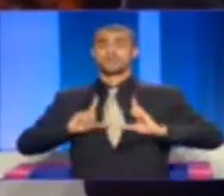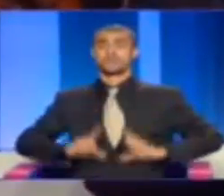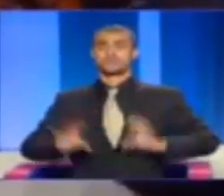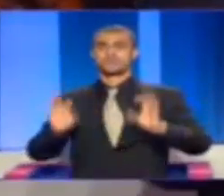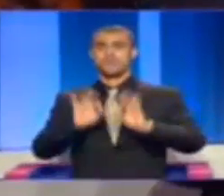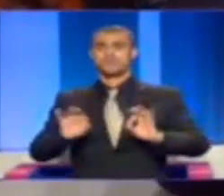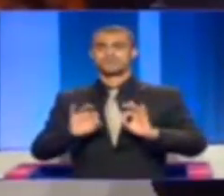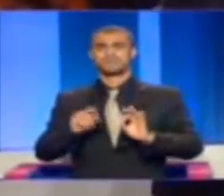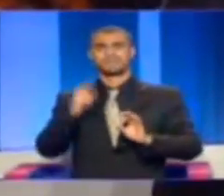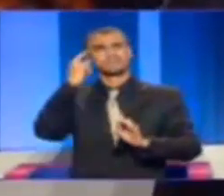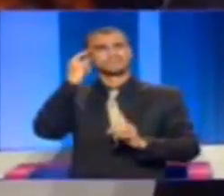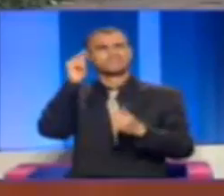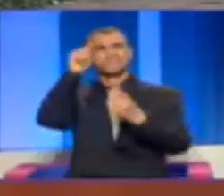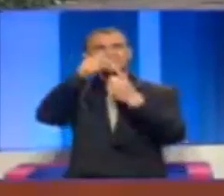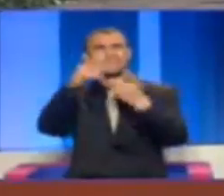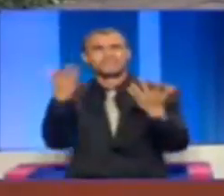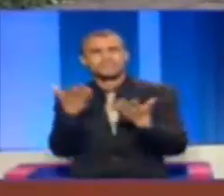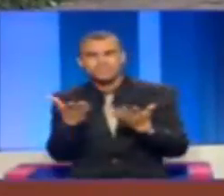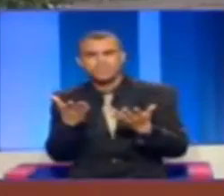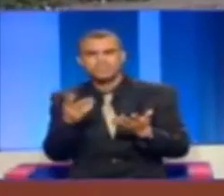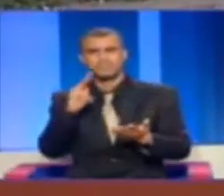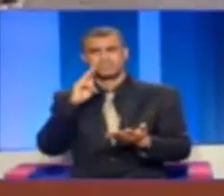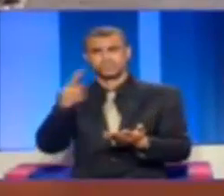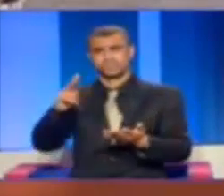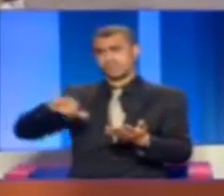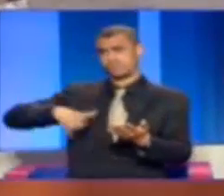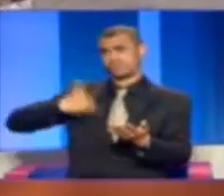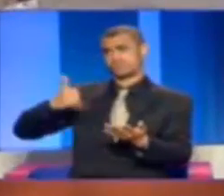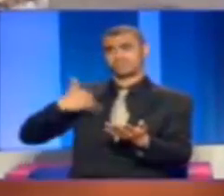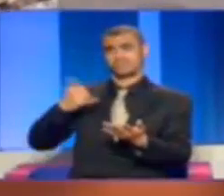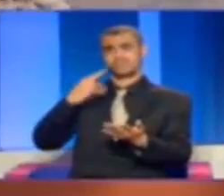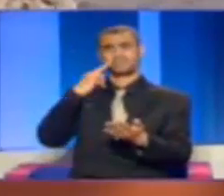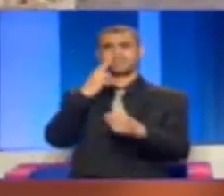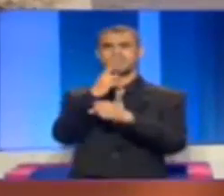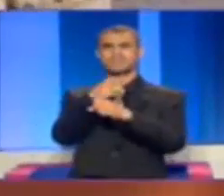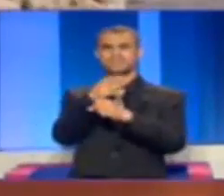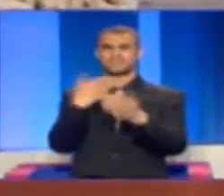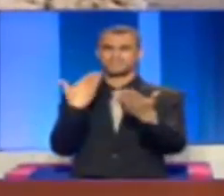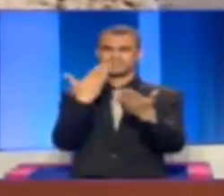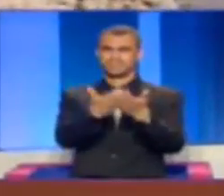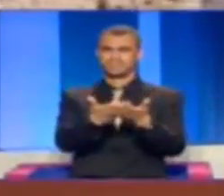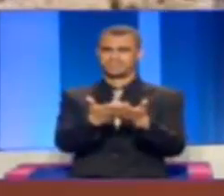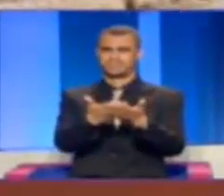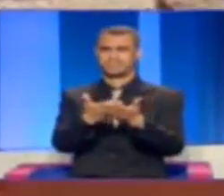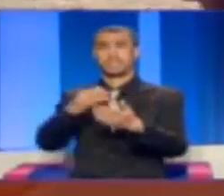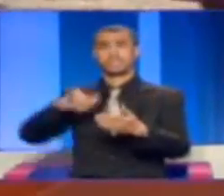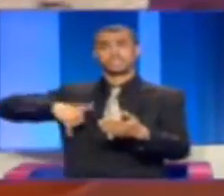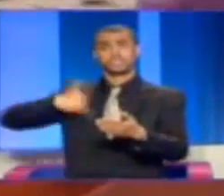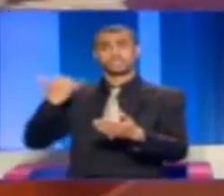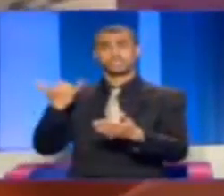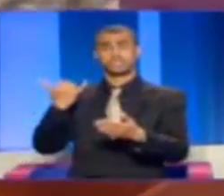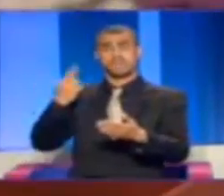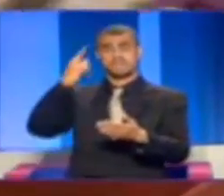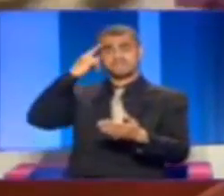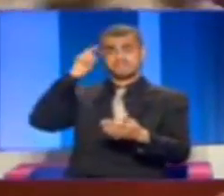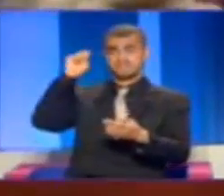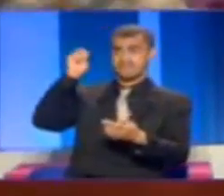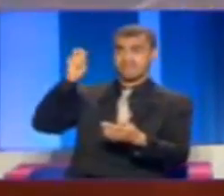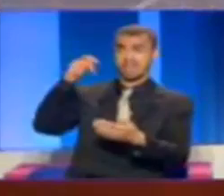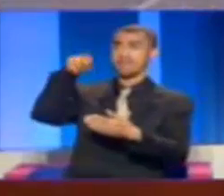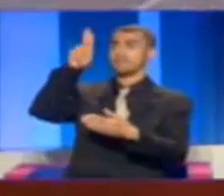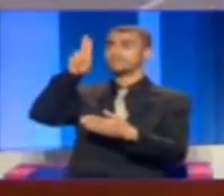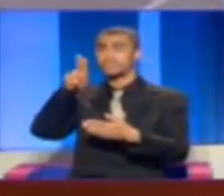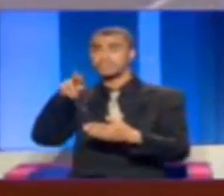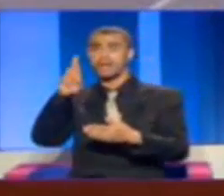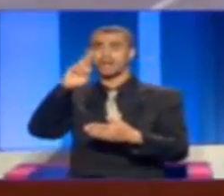الاشهادي. اذا ماذا نريد من هذا الشاب؟ وشفنا هذا الشاب شفنا صور في الحال كل مواهب وكل ملكات كل مواهب وكل طاقات